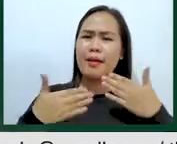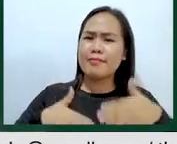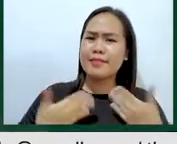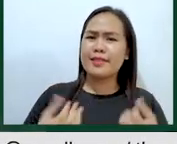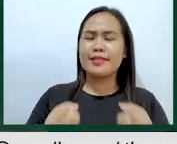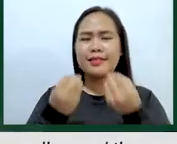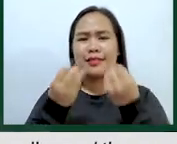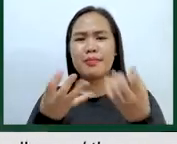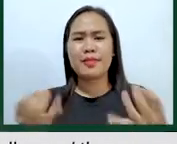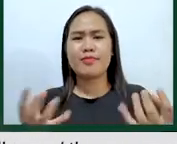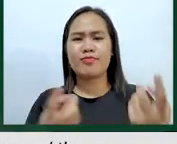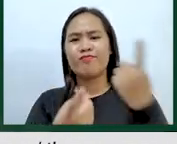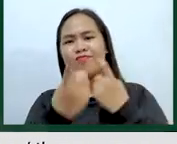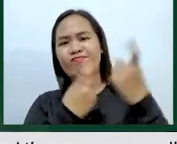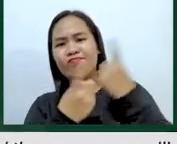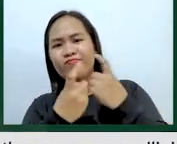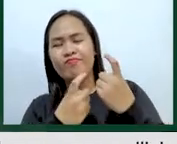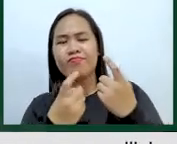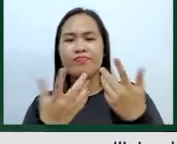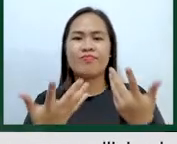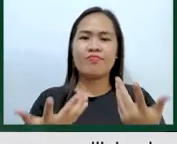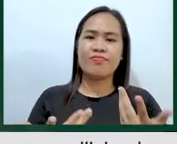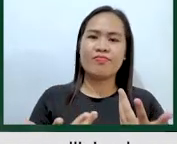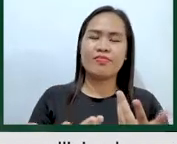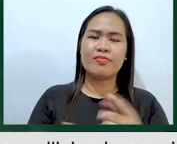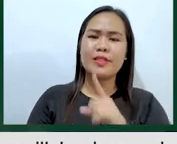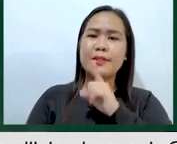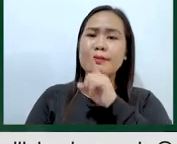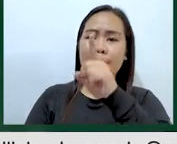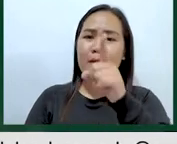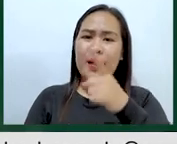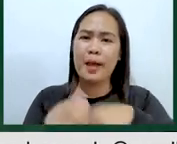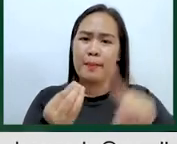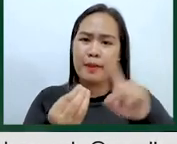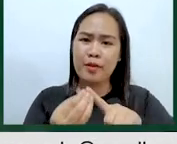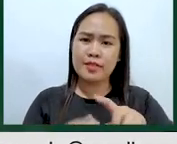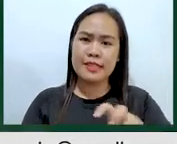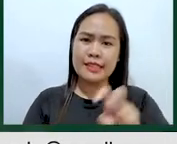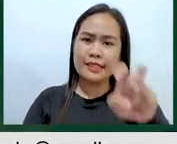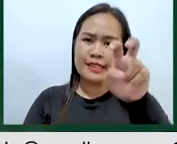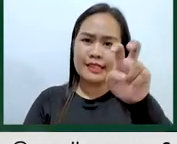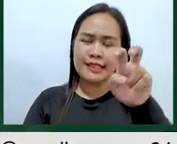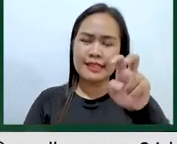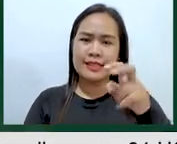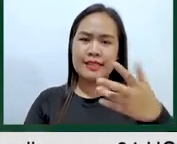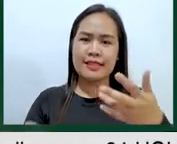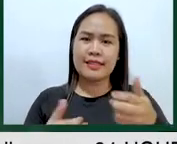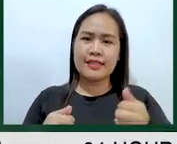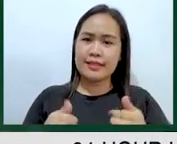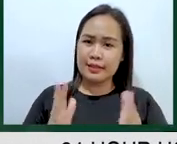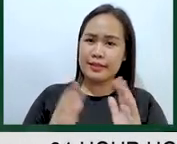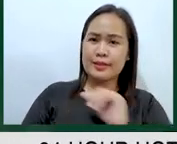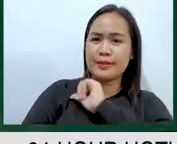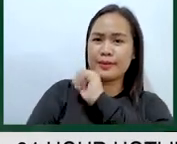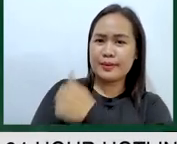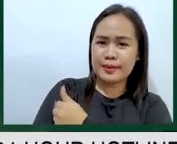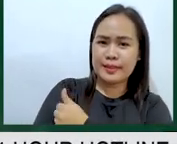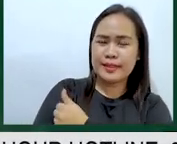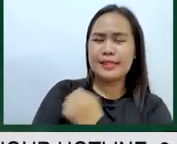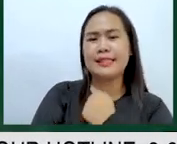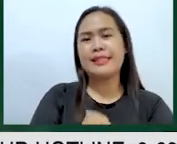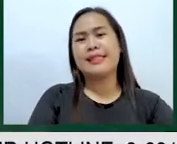no? Nakakatuwa. Andiyan ang mga inquiries. Of course, dun pagdating talaga do sa travel authority ng